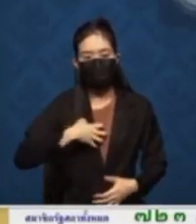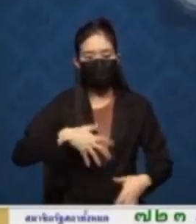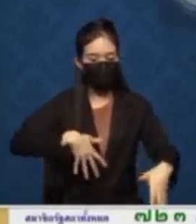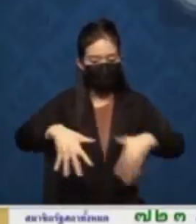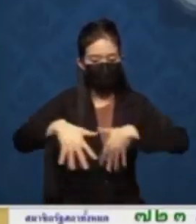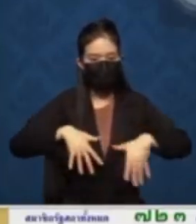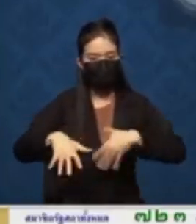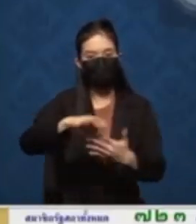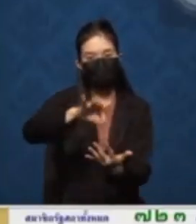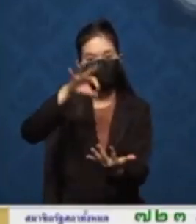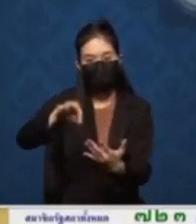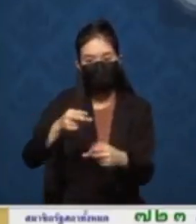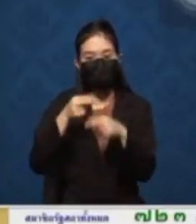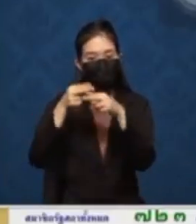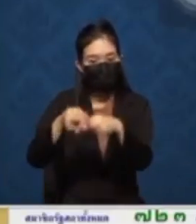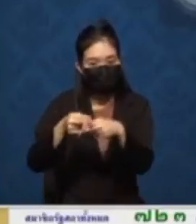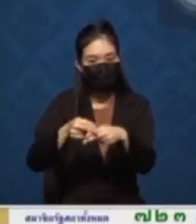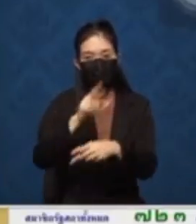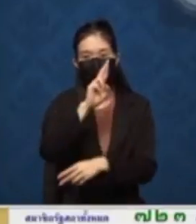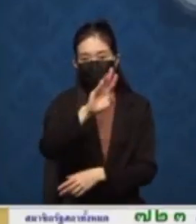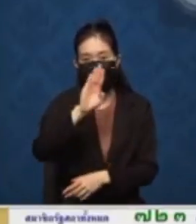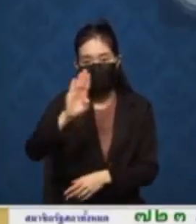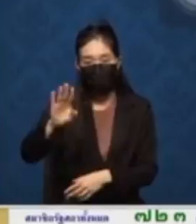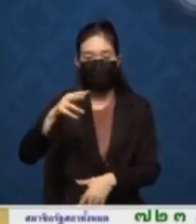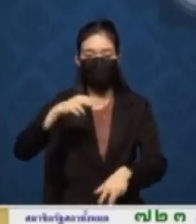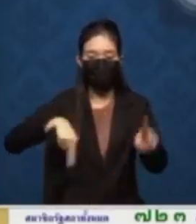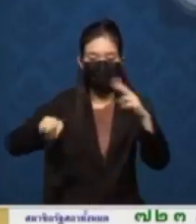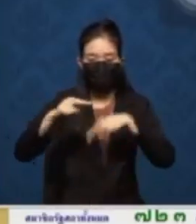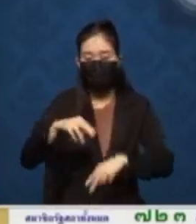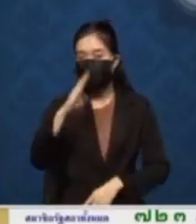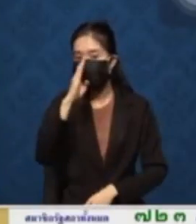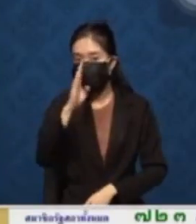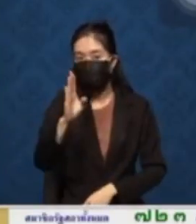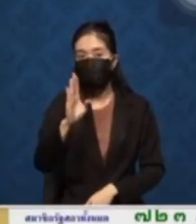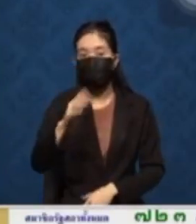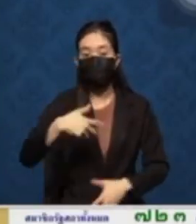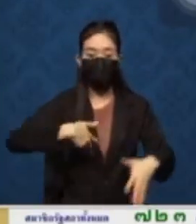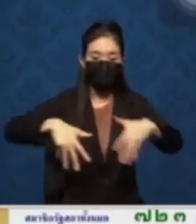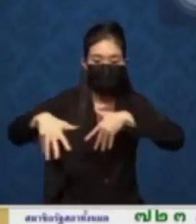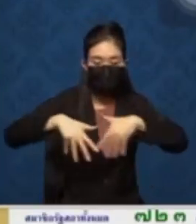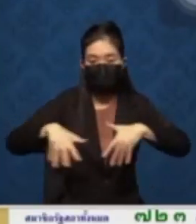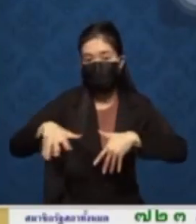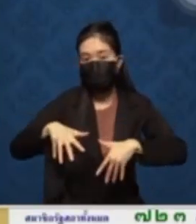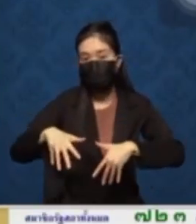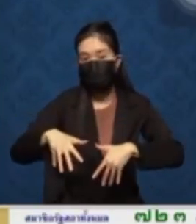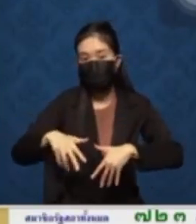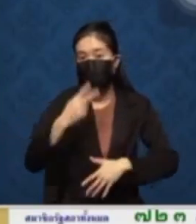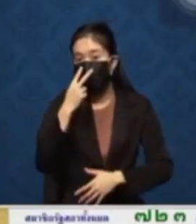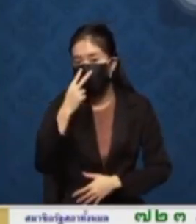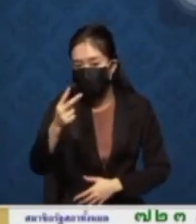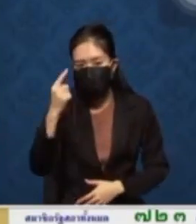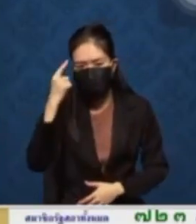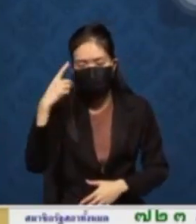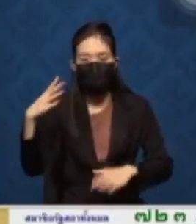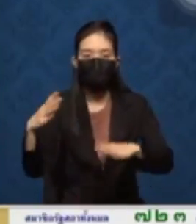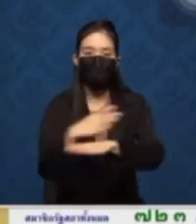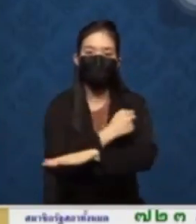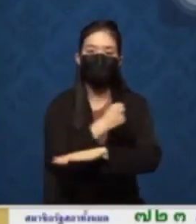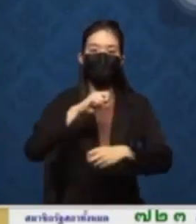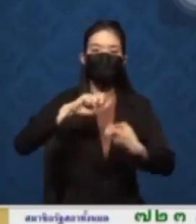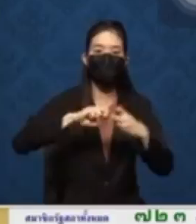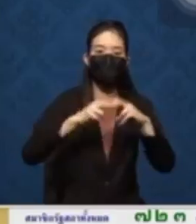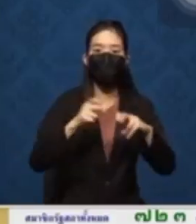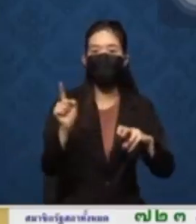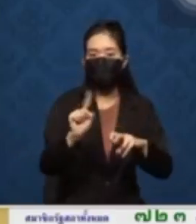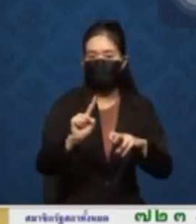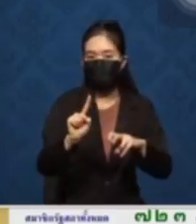องถ้าเกิดว่าไม่สามารถทำตามนั้นได้จริงระบบที่ไว้วางใจประชาชนให้เขามาแก้ทุกวิกฤตทางการเมืองด้วยกันเองผ่านกลไกรัฐสภา